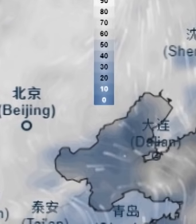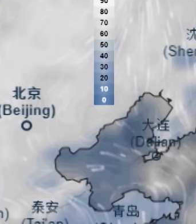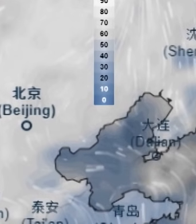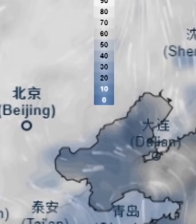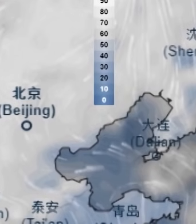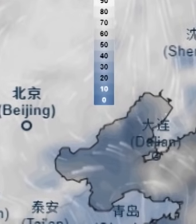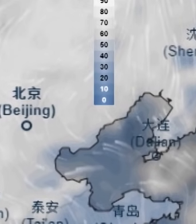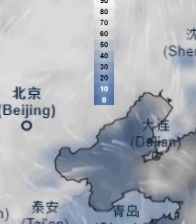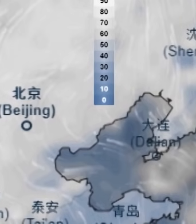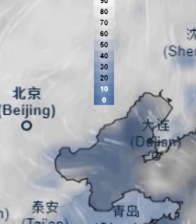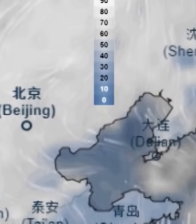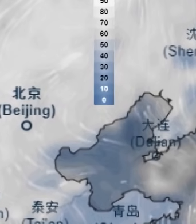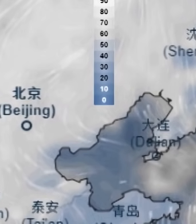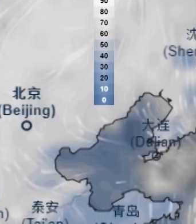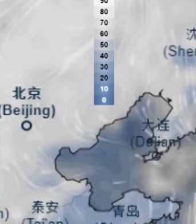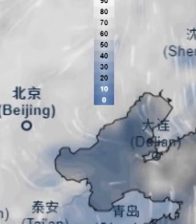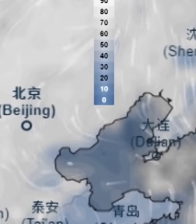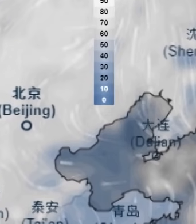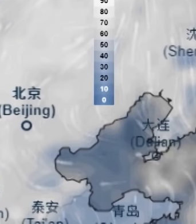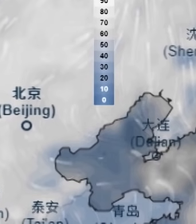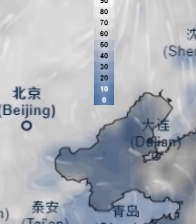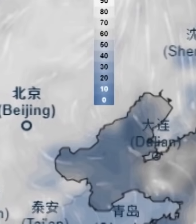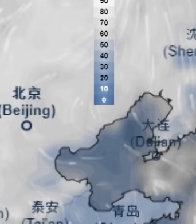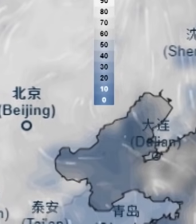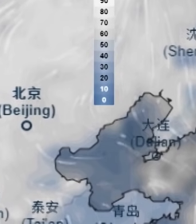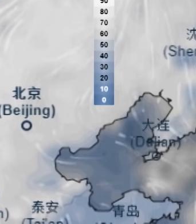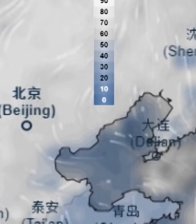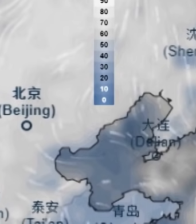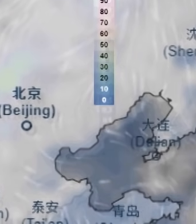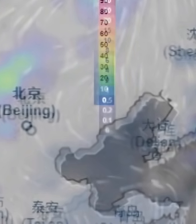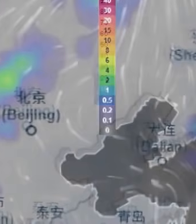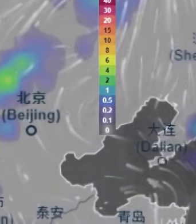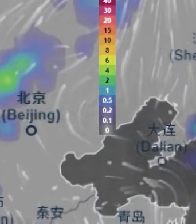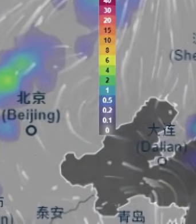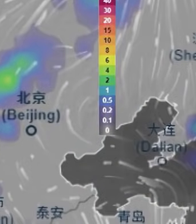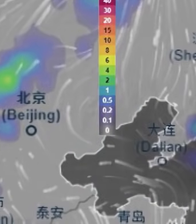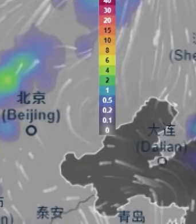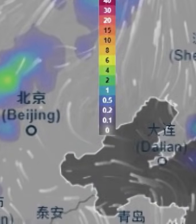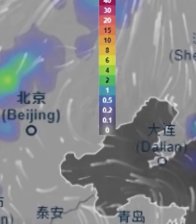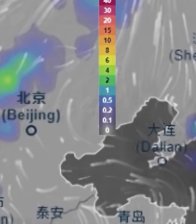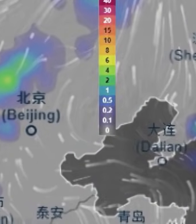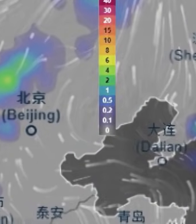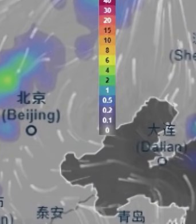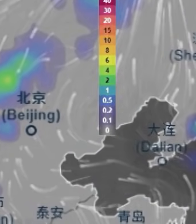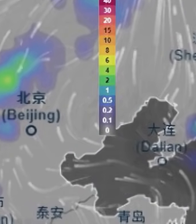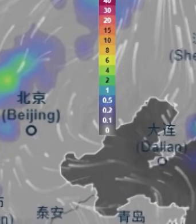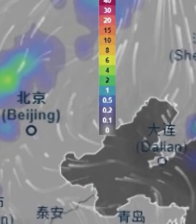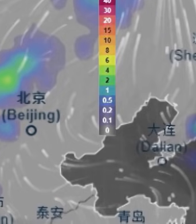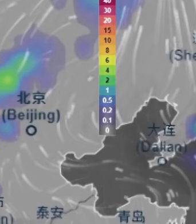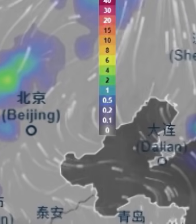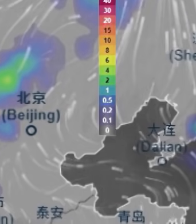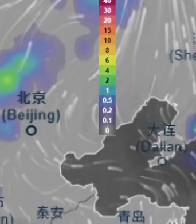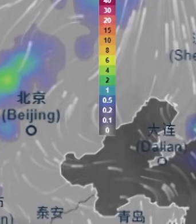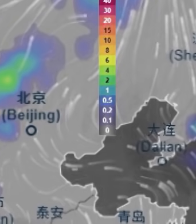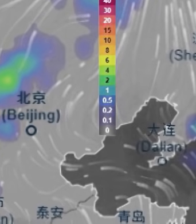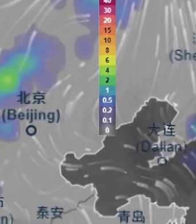зүү аймгүүдээн нүтэг орчмоор салигдмол үүлтээ бусад нүтгаар багавтар үүлтээ байна. Урдандасны хэвж шүндөө баруун аймгүүдийн нутгийн баруун, төвийн